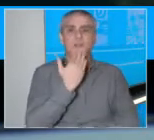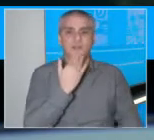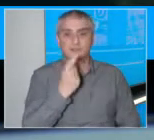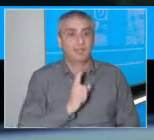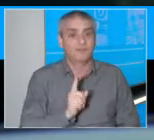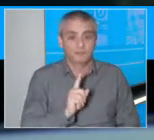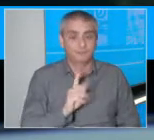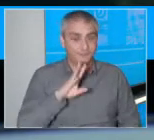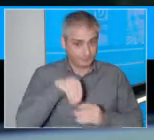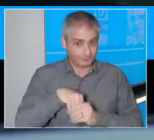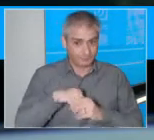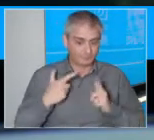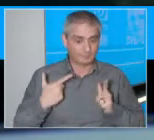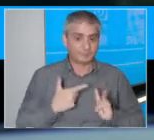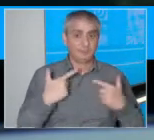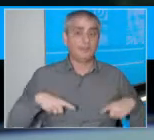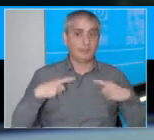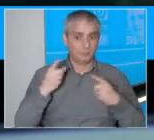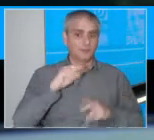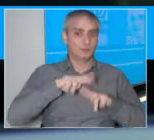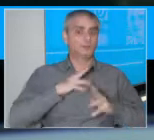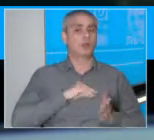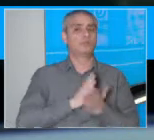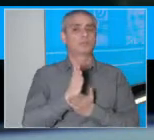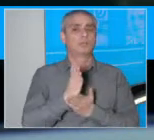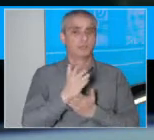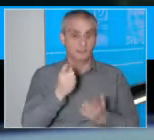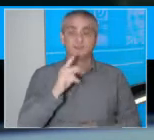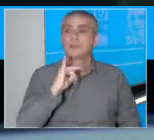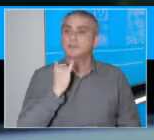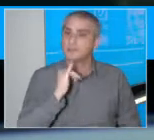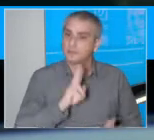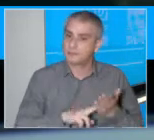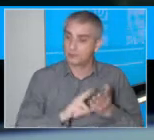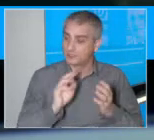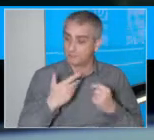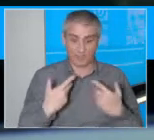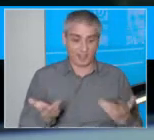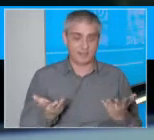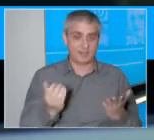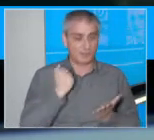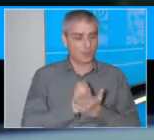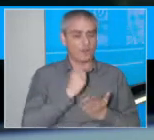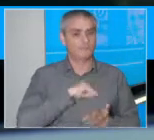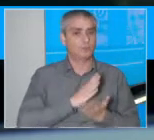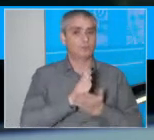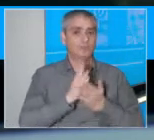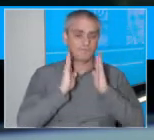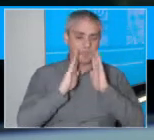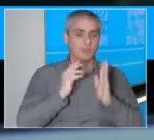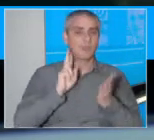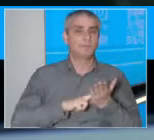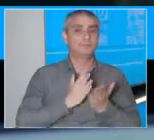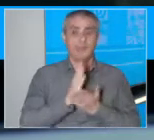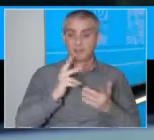ומי שמשתתף במלחמת הקיום הזאת נשאר מוסרי, זה נכון. רגע, זה נכון שאם אין את התוקף המוסרי ואת האמונה בצדקת הדרך,